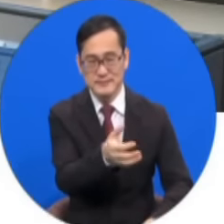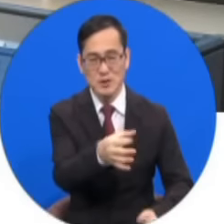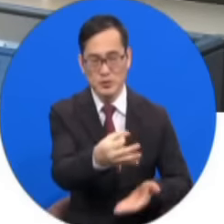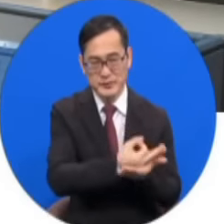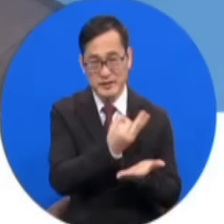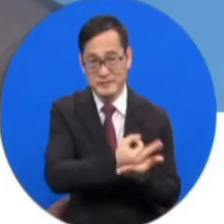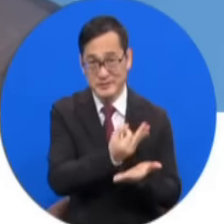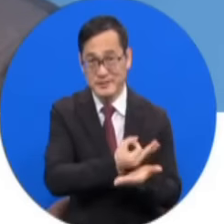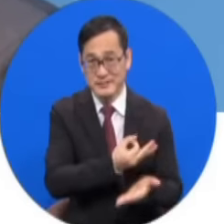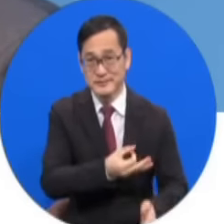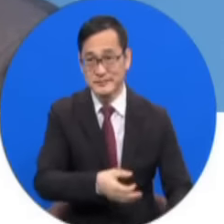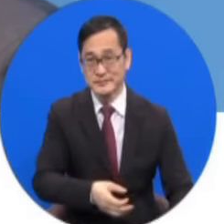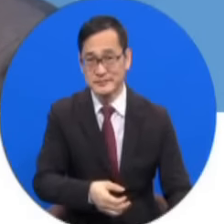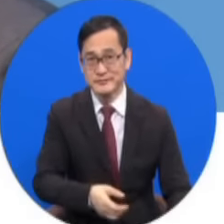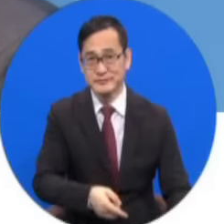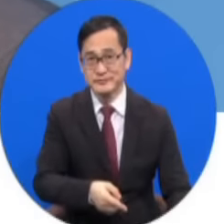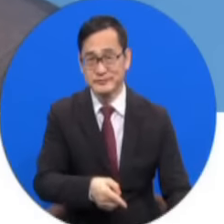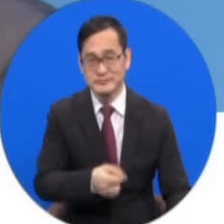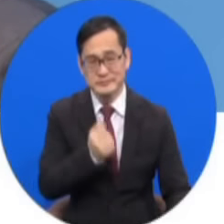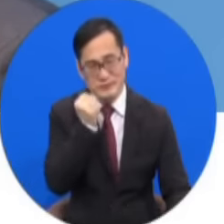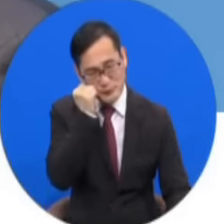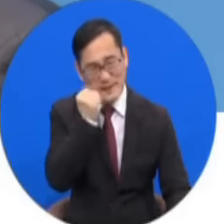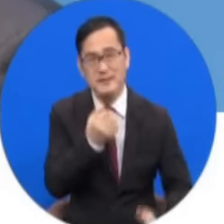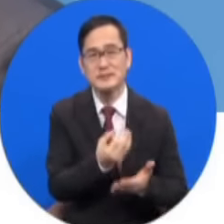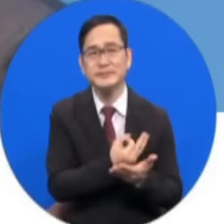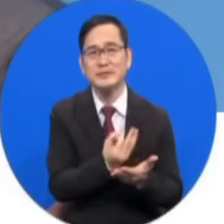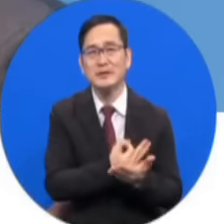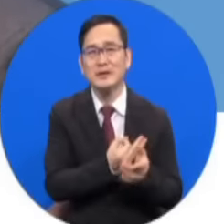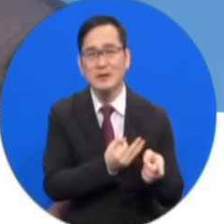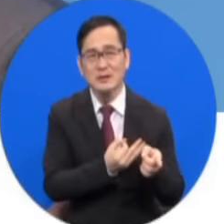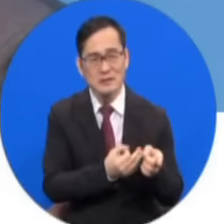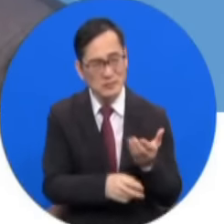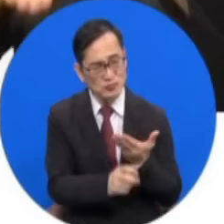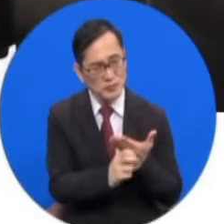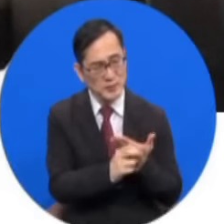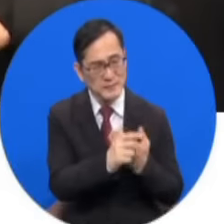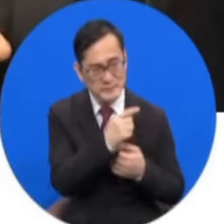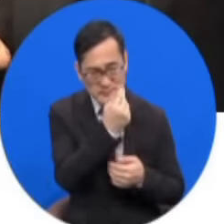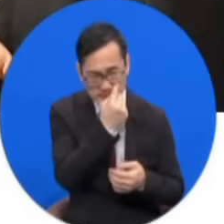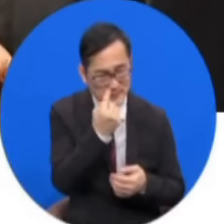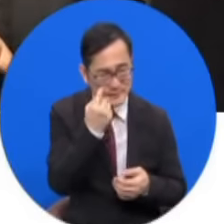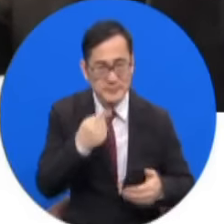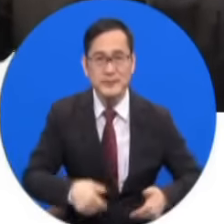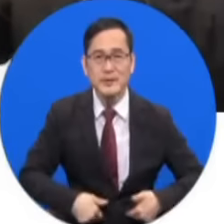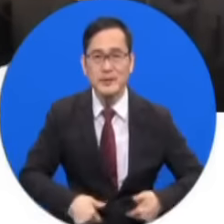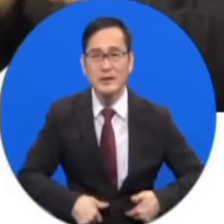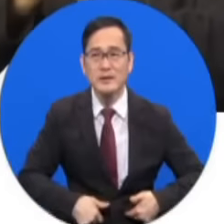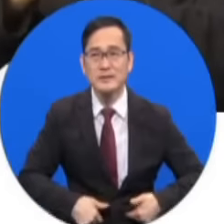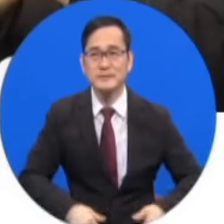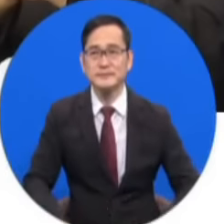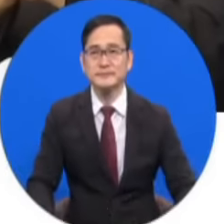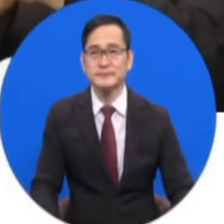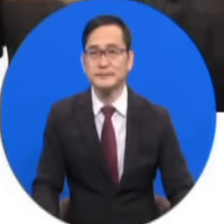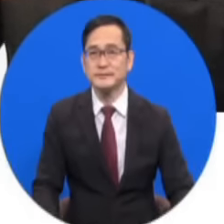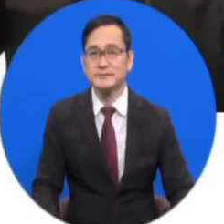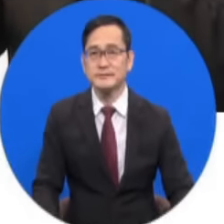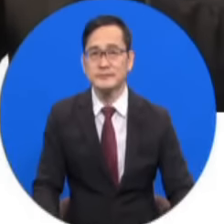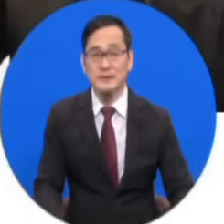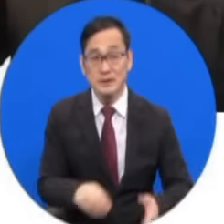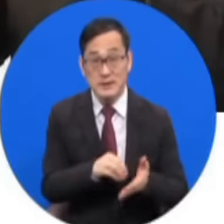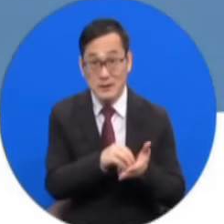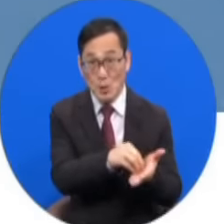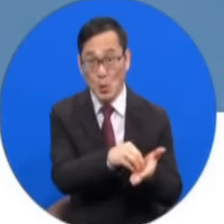수사를 통해서이 부분도 좀 진실을 밝혀야 될 것이다라고 생각하고요 앞서 말씀하신 대로 그것이 등록을